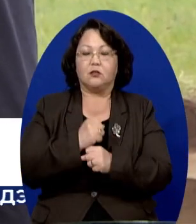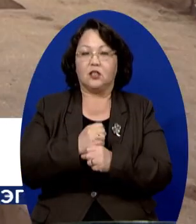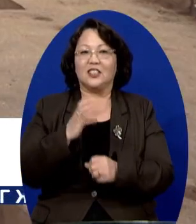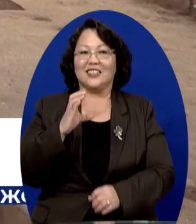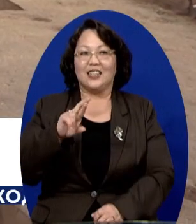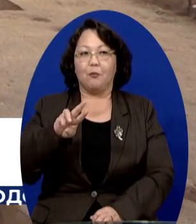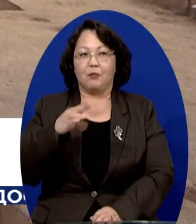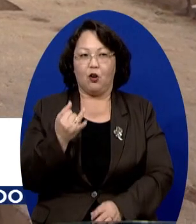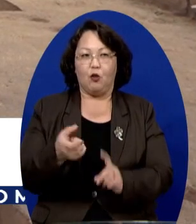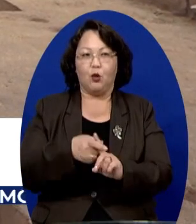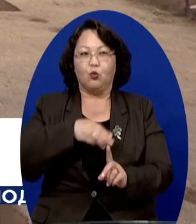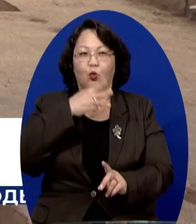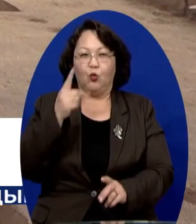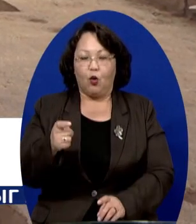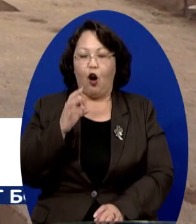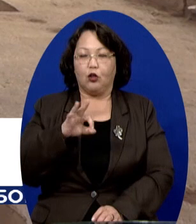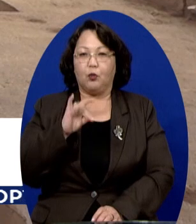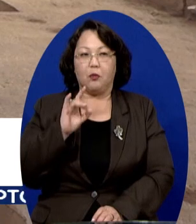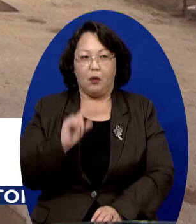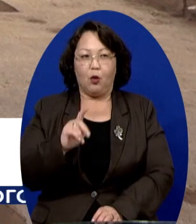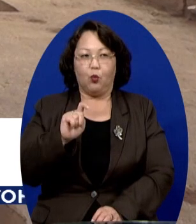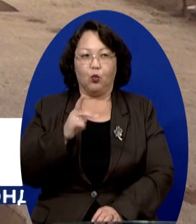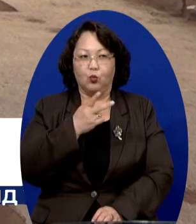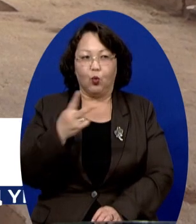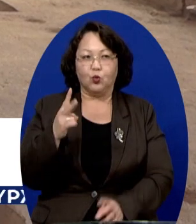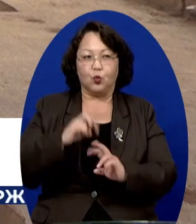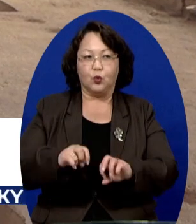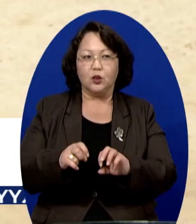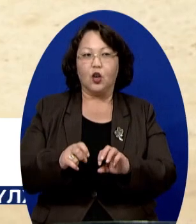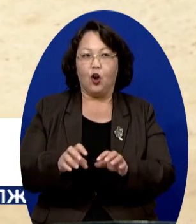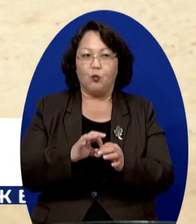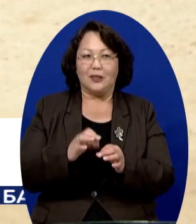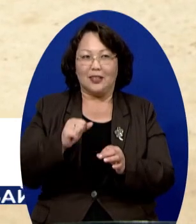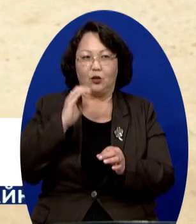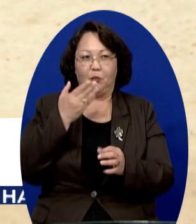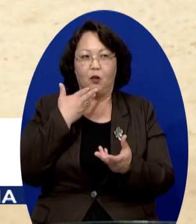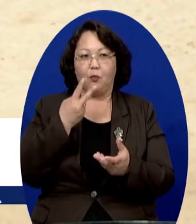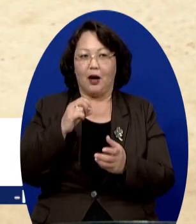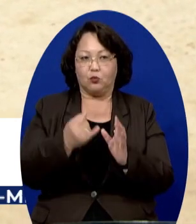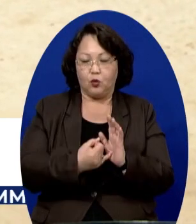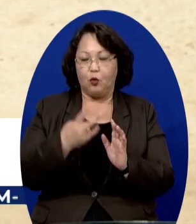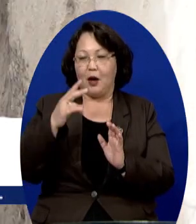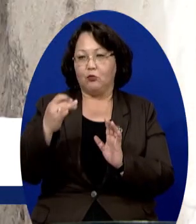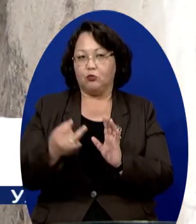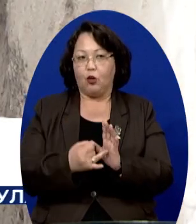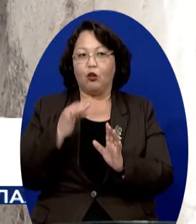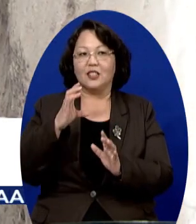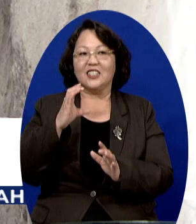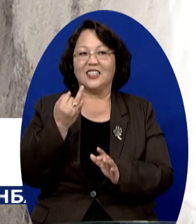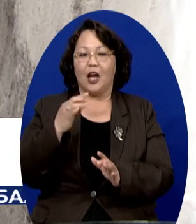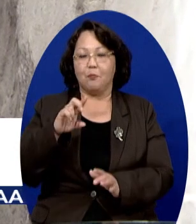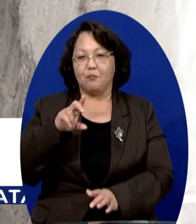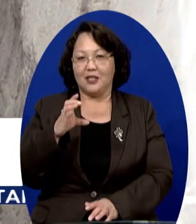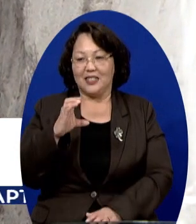дурсгал байгуулагддаг хүннүс судлалын төвшөнд хүрдэг байна. За гэвч 2016-2017 он дараалан Сиамбитай холбоотой нэгэн